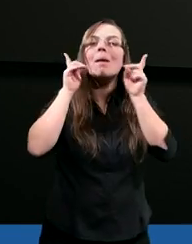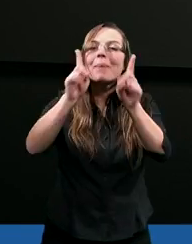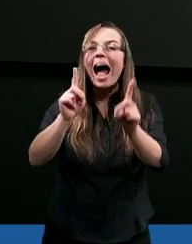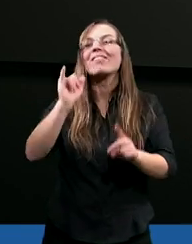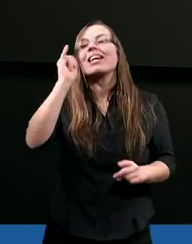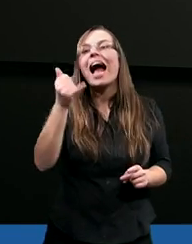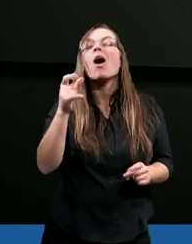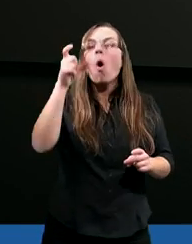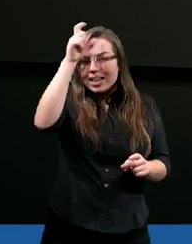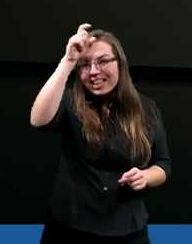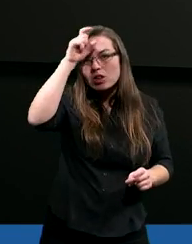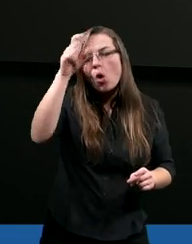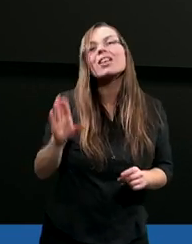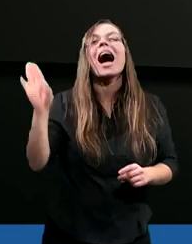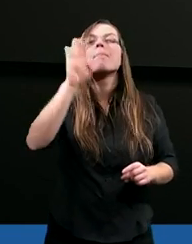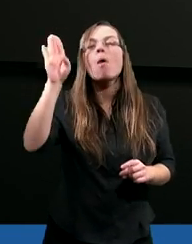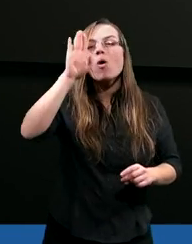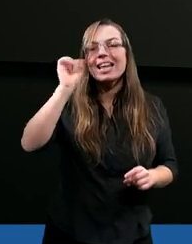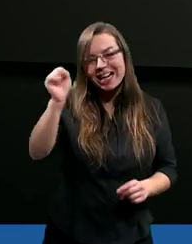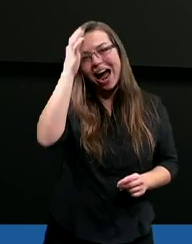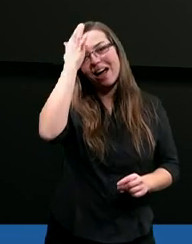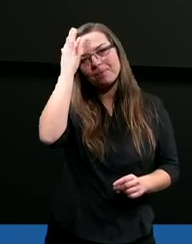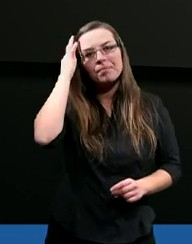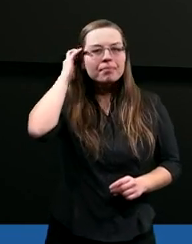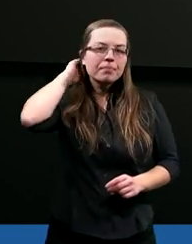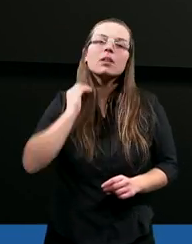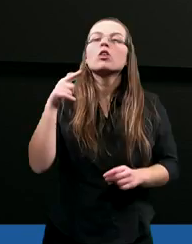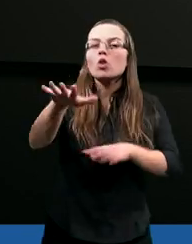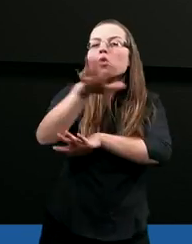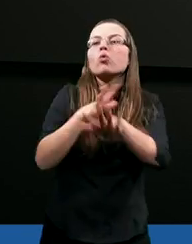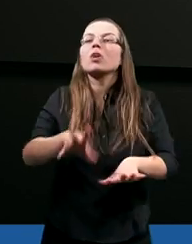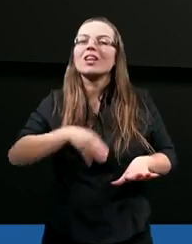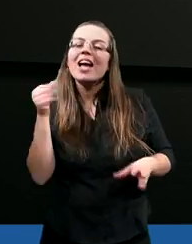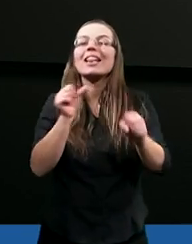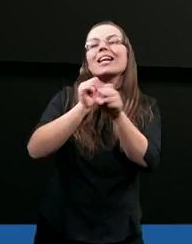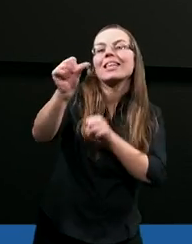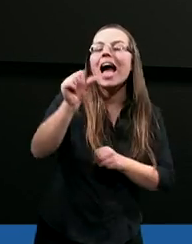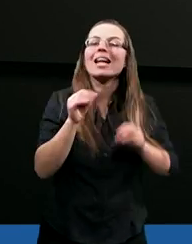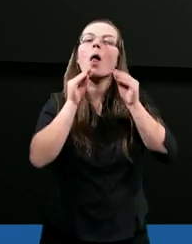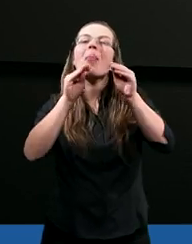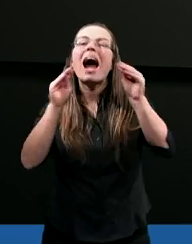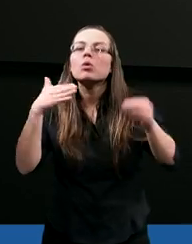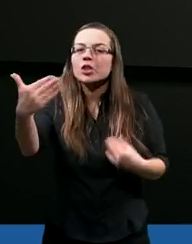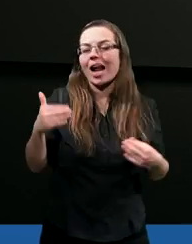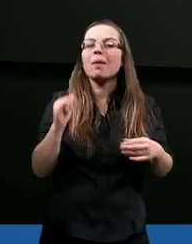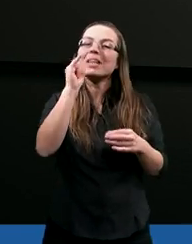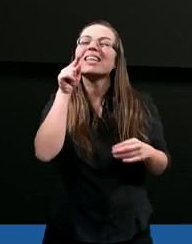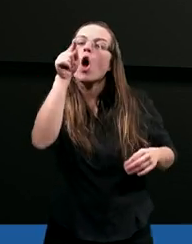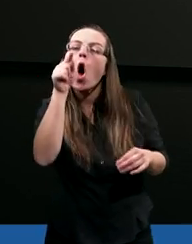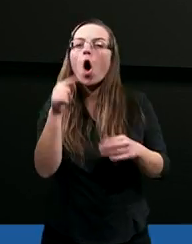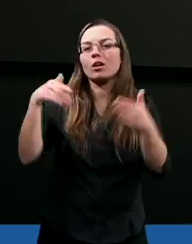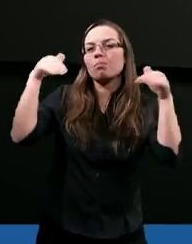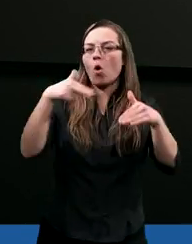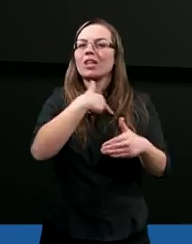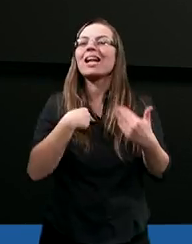istota boska. To jest Duch Święty jest nauczycielem i On nas